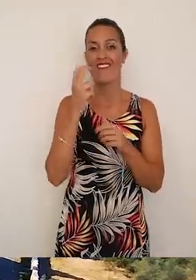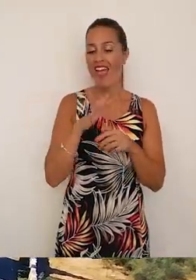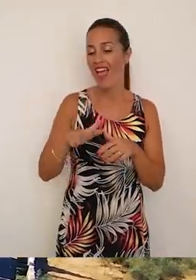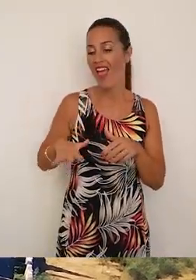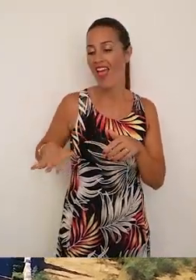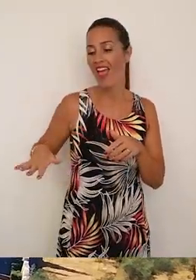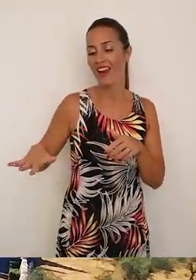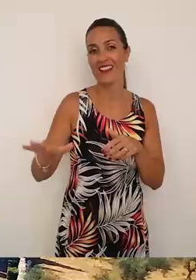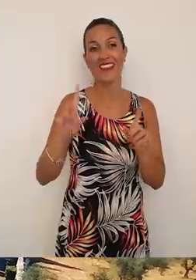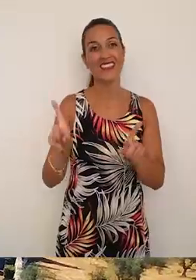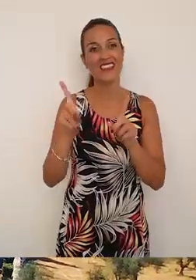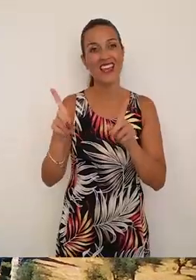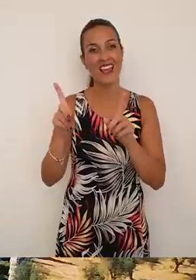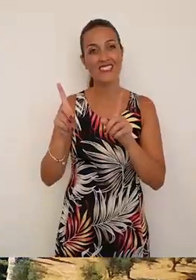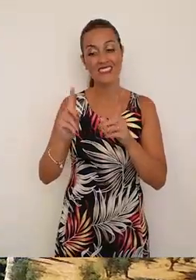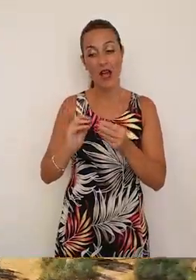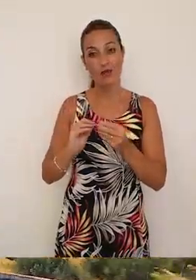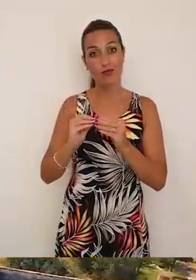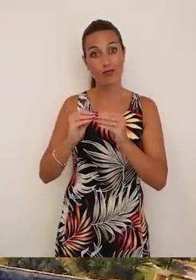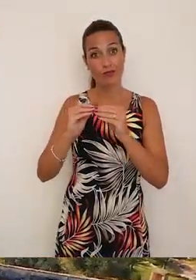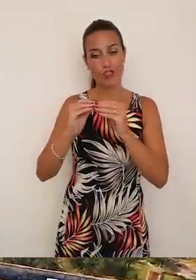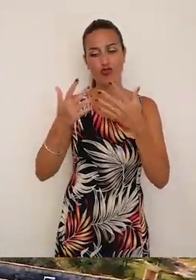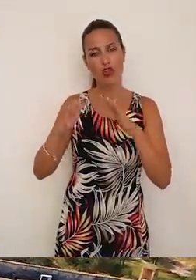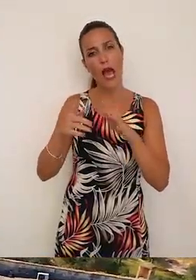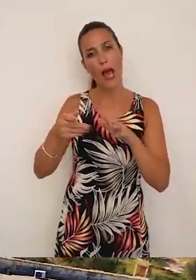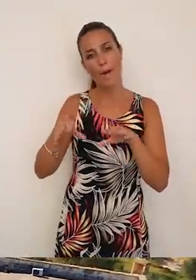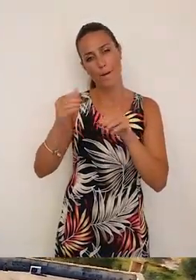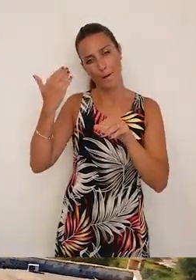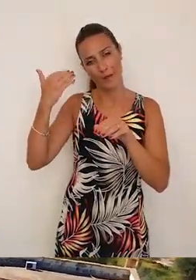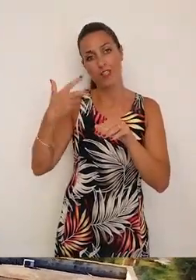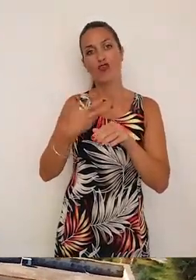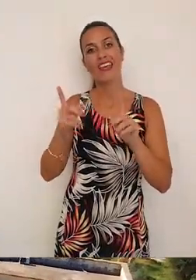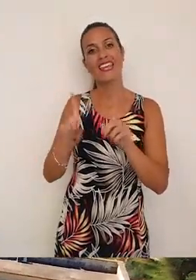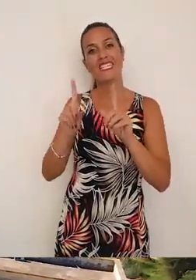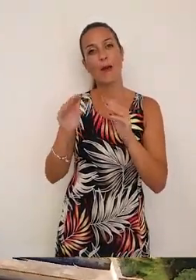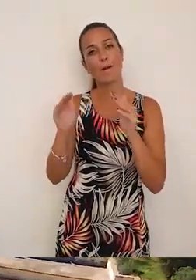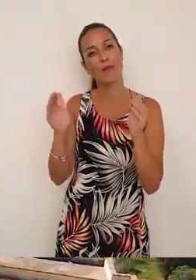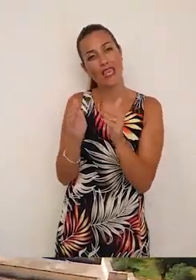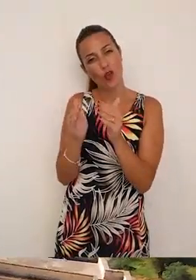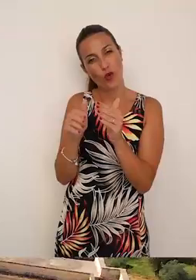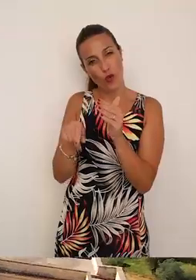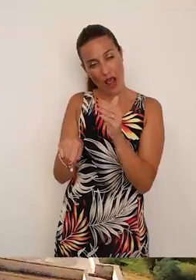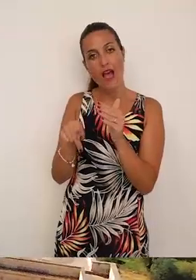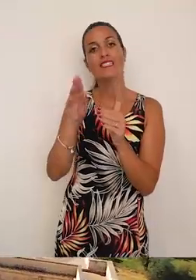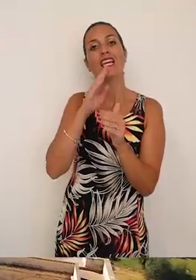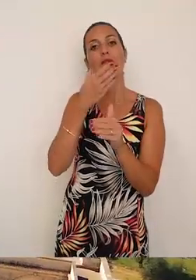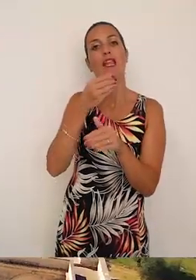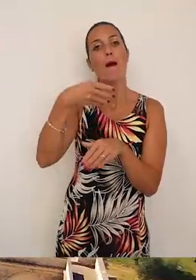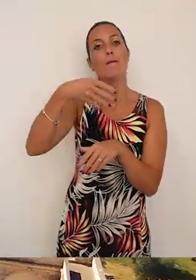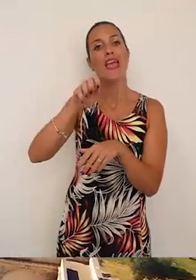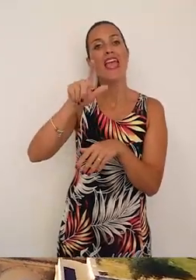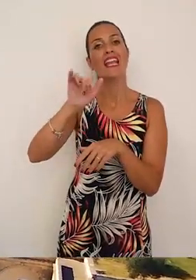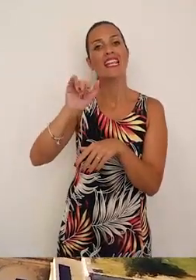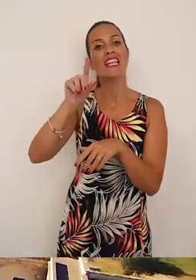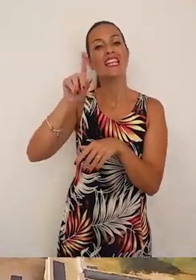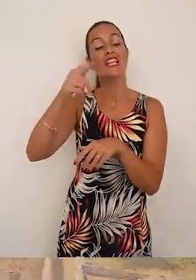Immerso nel verde, l'edificio venne edificato sui resti di una cappella votiva, anticamente dedicata a Santa Maria del Melito,